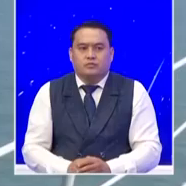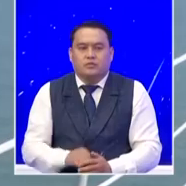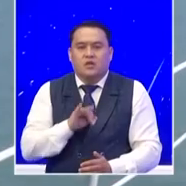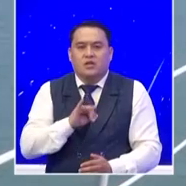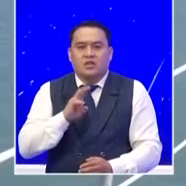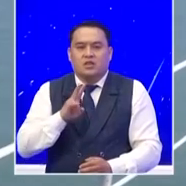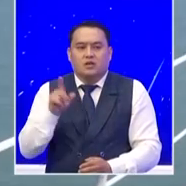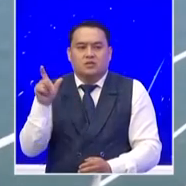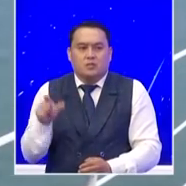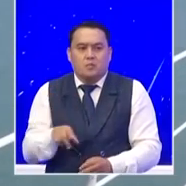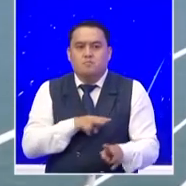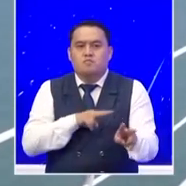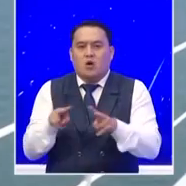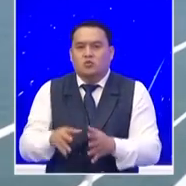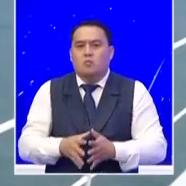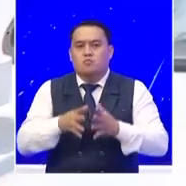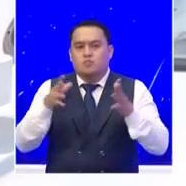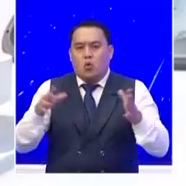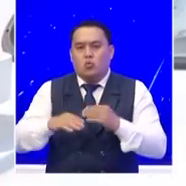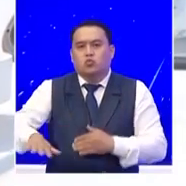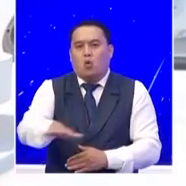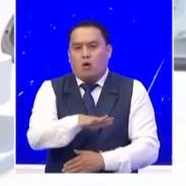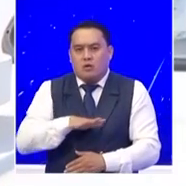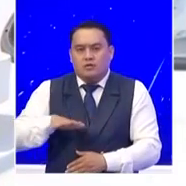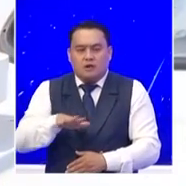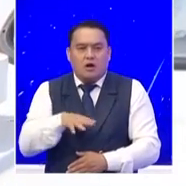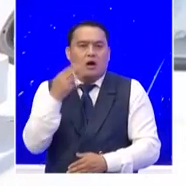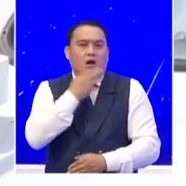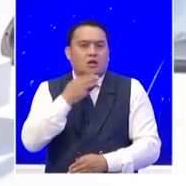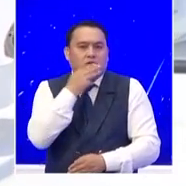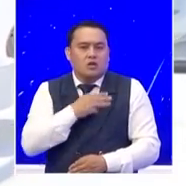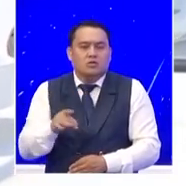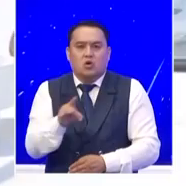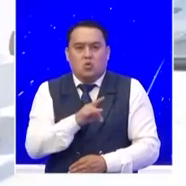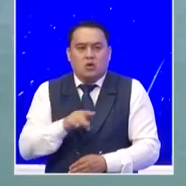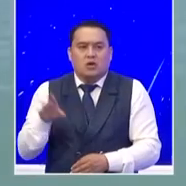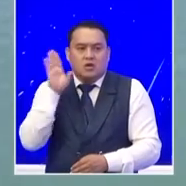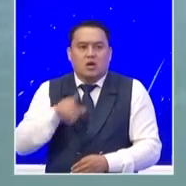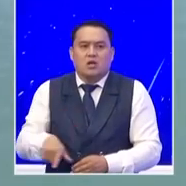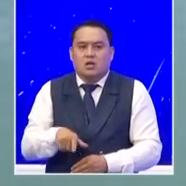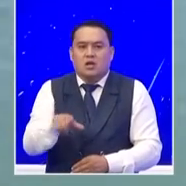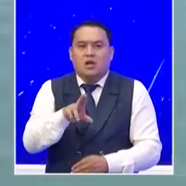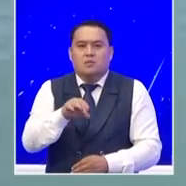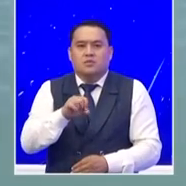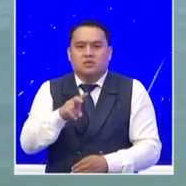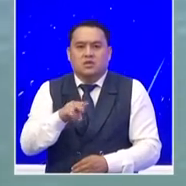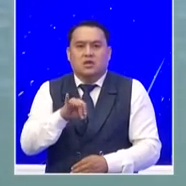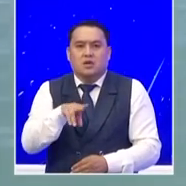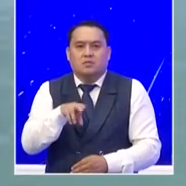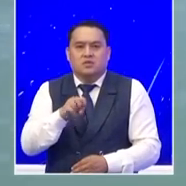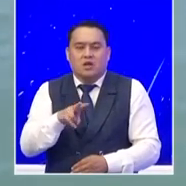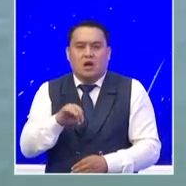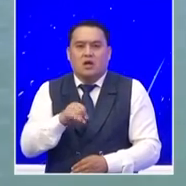Инспекторам же необходимо патрулировать гораздо более обширную акваторию. Отделу Каратальской инспекции относятся реки Каратал, Лепсы, Аксу, Аягос и